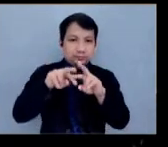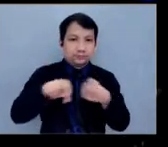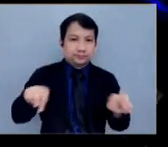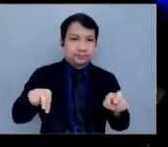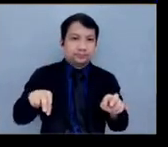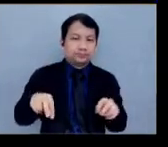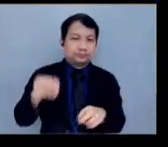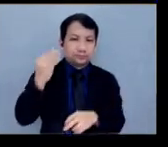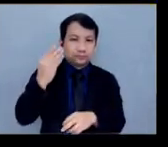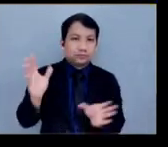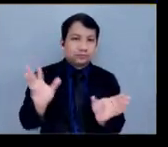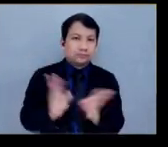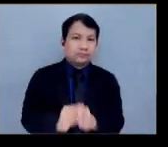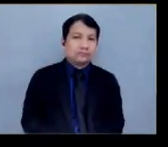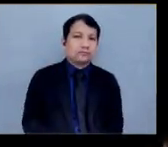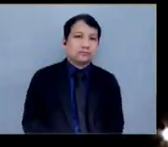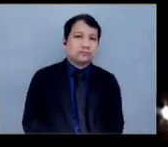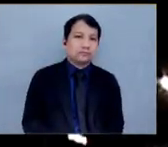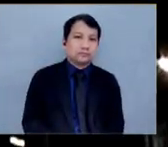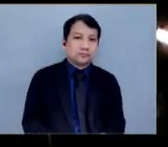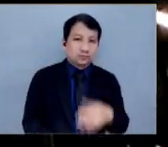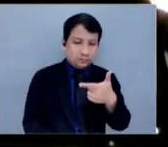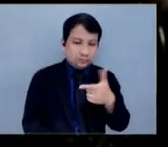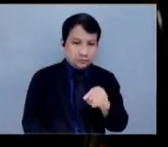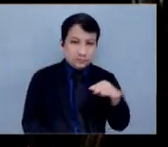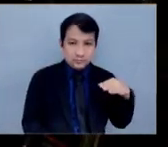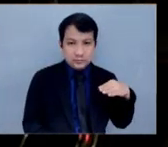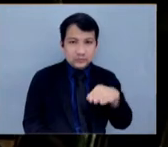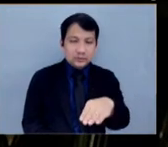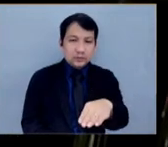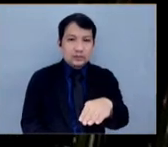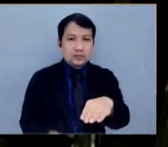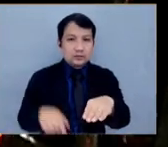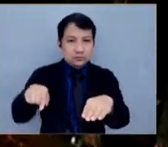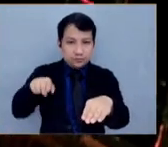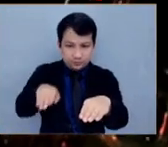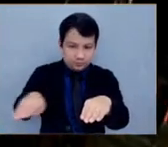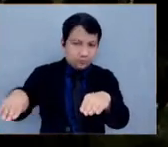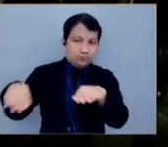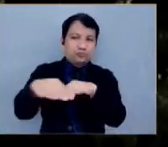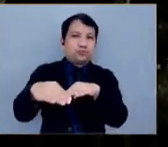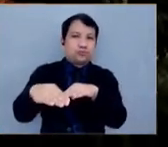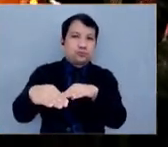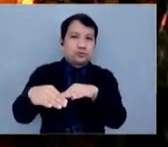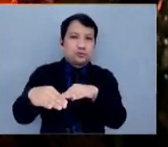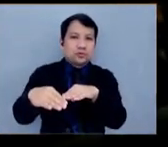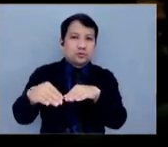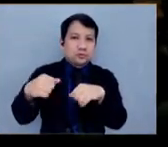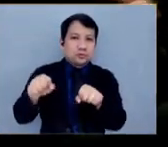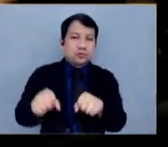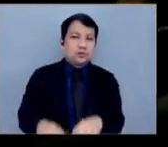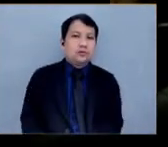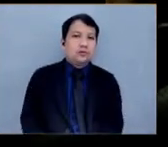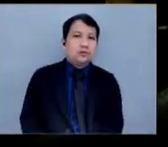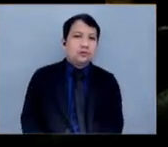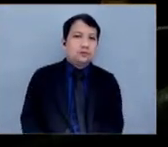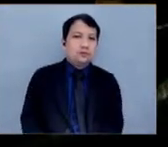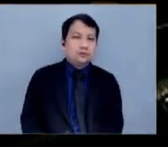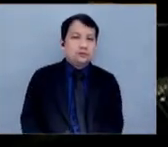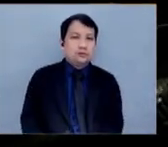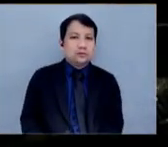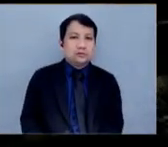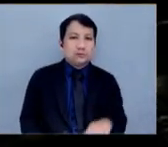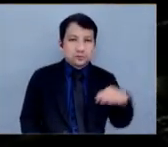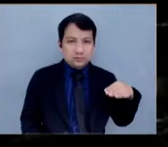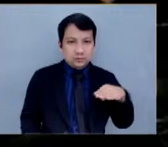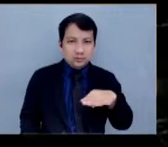driver, nakago ang traffic light sa busway nang biglang sumulpot ang motorsiklo. Itong tawid ako dyan, andito na sila sa gitna mga